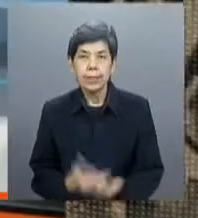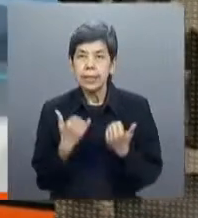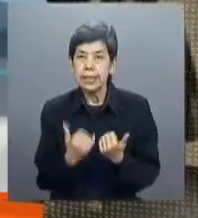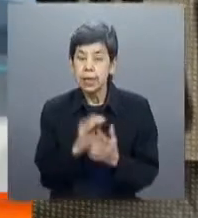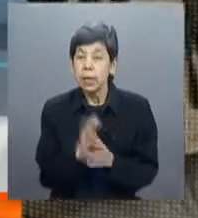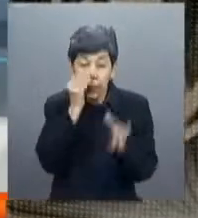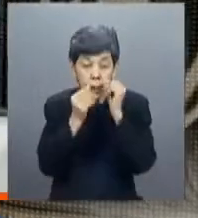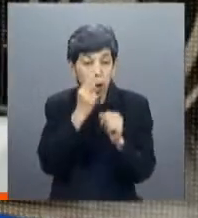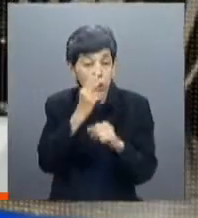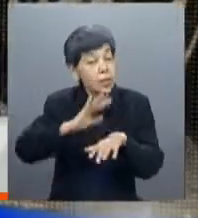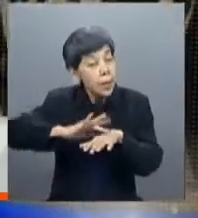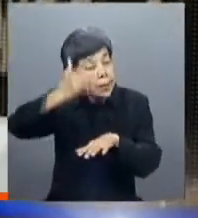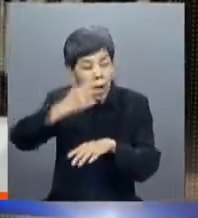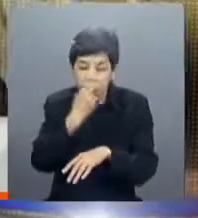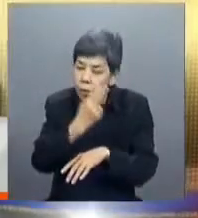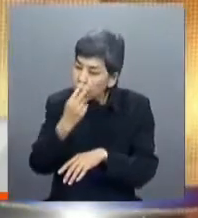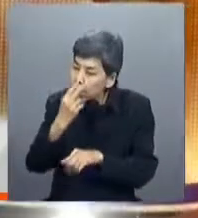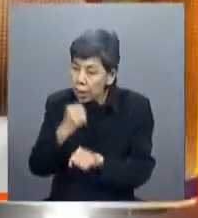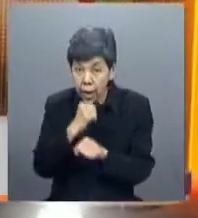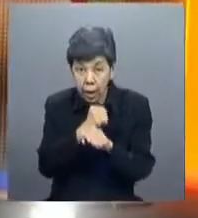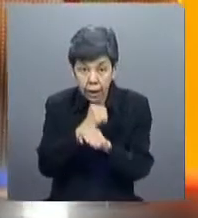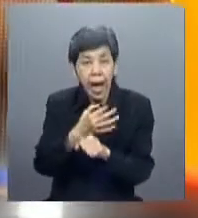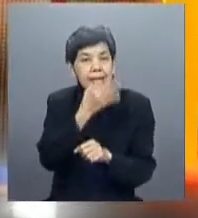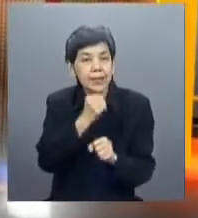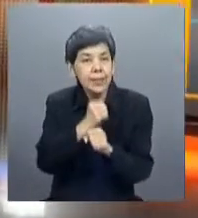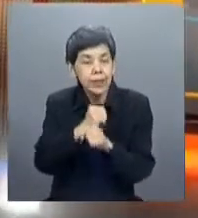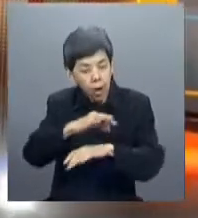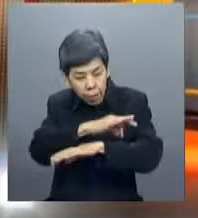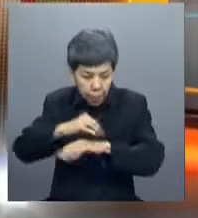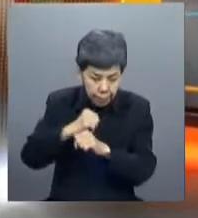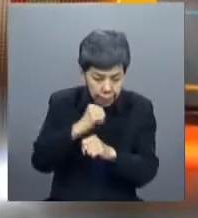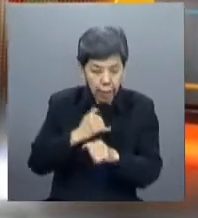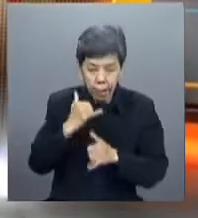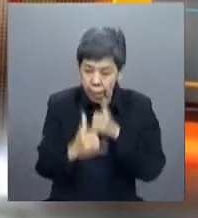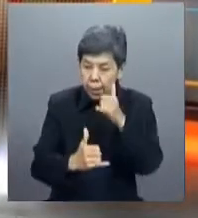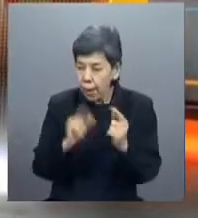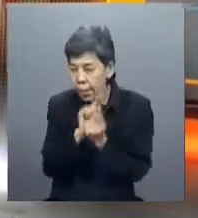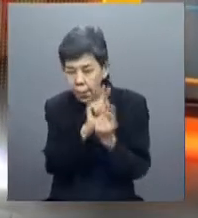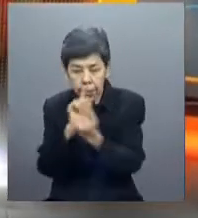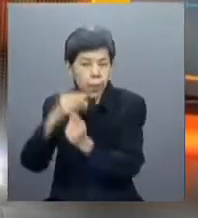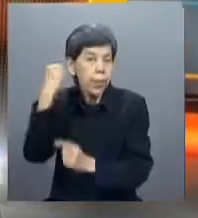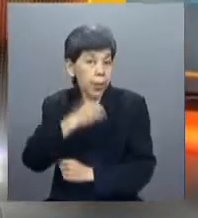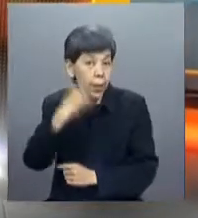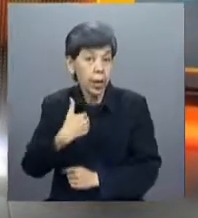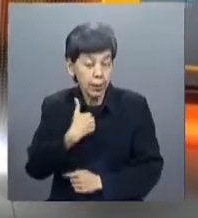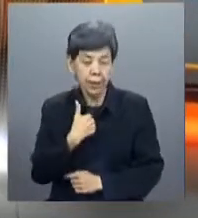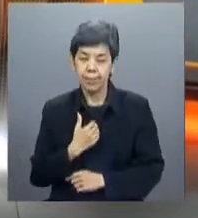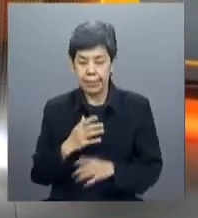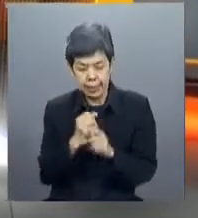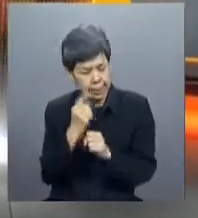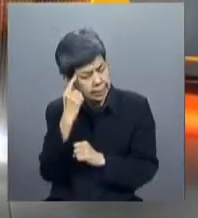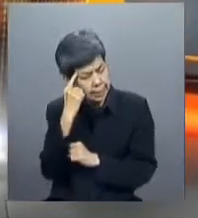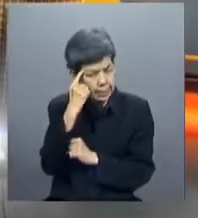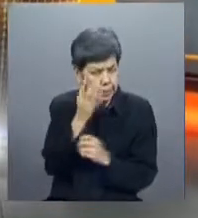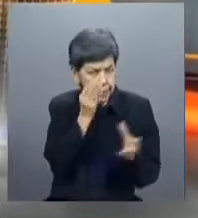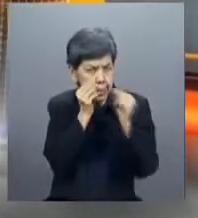สบการณ์ที่ได้เห็นธรรมชาติรอบตัวนะคะจากการทำงานสายอาชีพสถาปนิกชุมชนที่ต้องลงพื้นที่ที่แตกต่างอยู่เสมอทำให้ศิลปินค่ะได้รับ